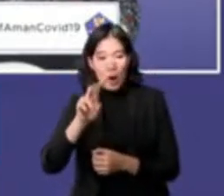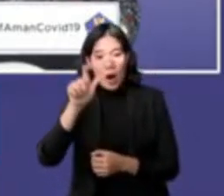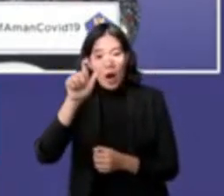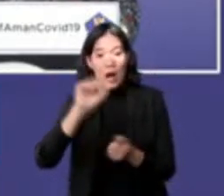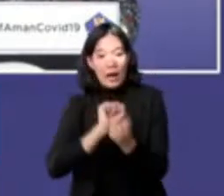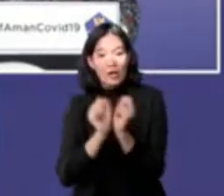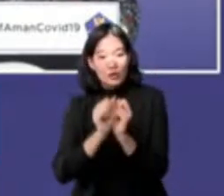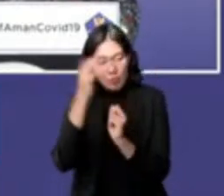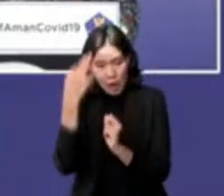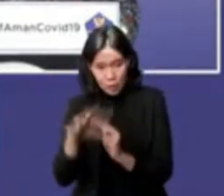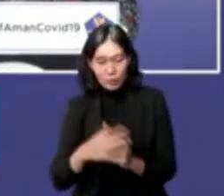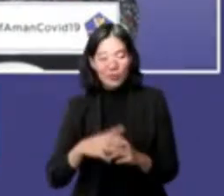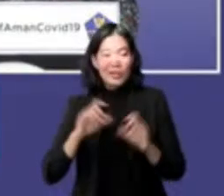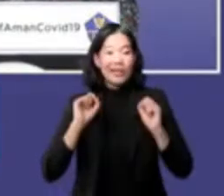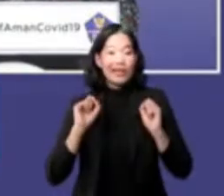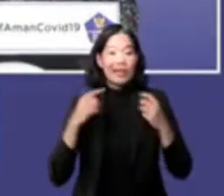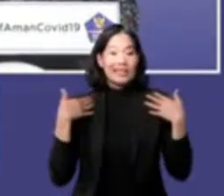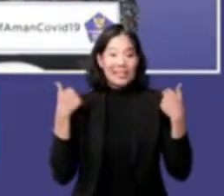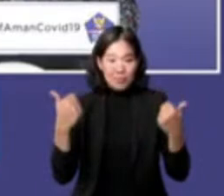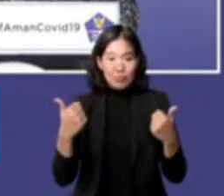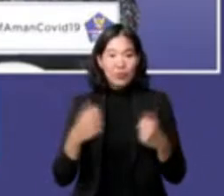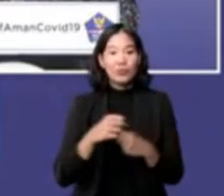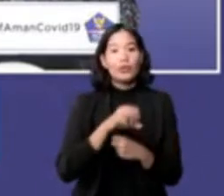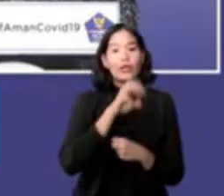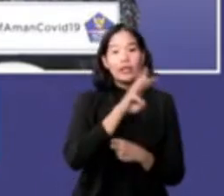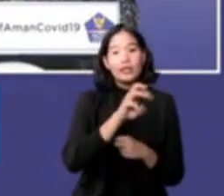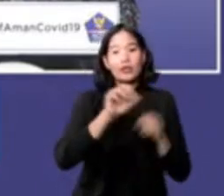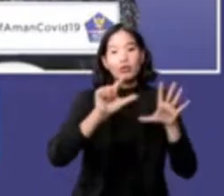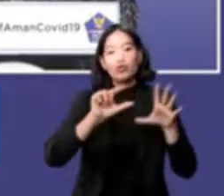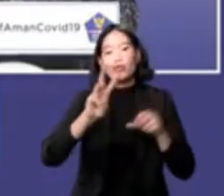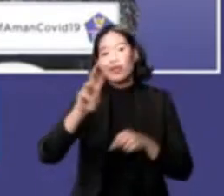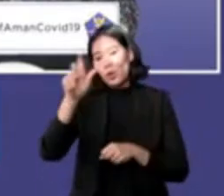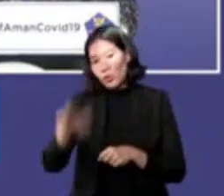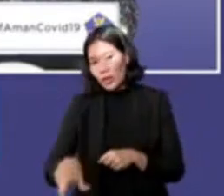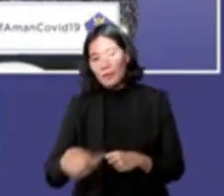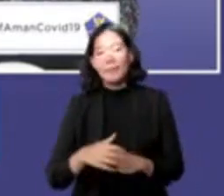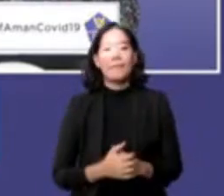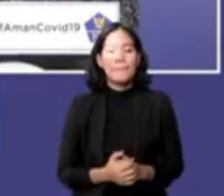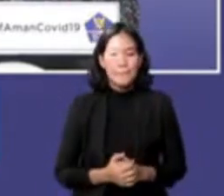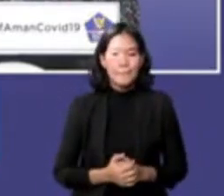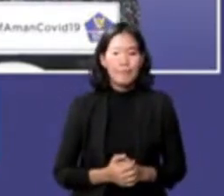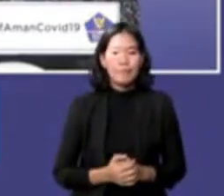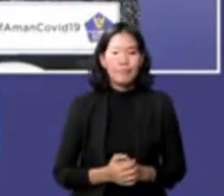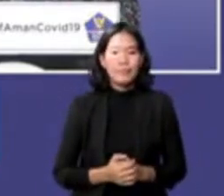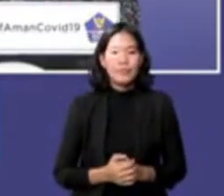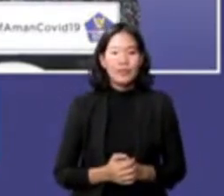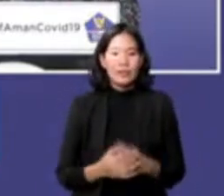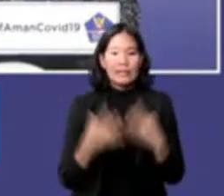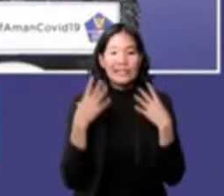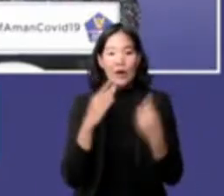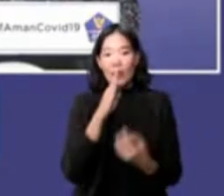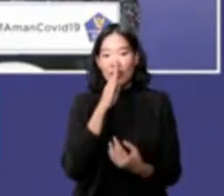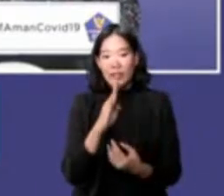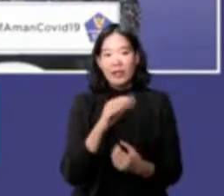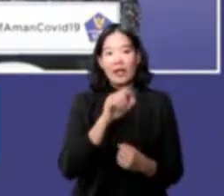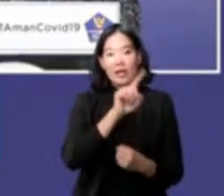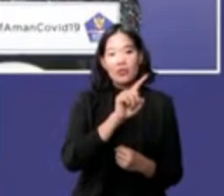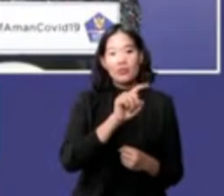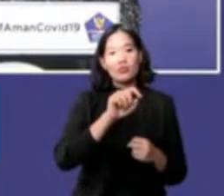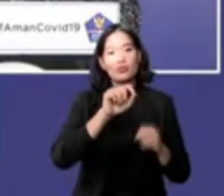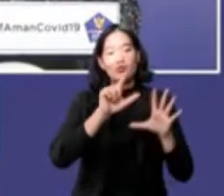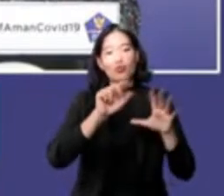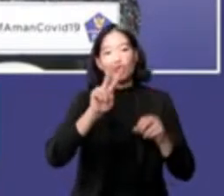kasus baru dan sembuh 373 orang. Jawa Tengah melaporkan kasus